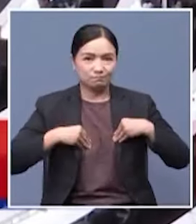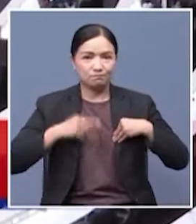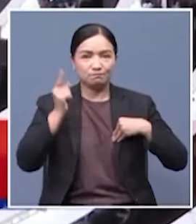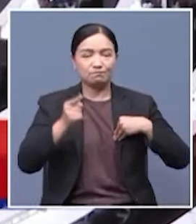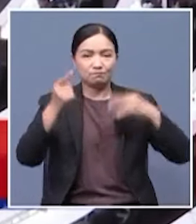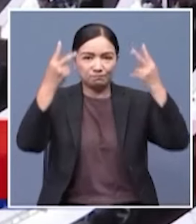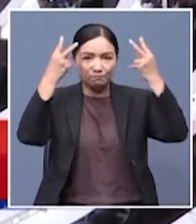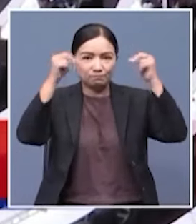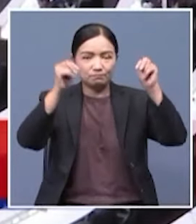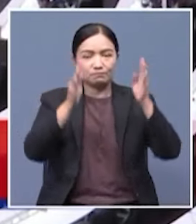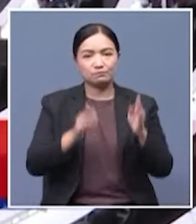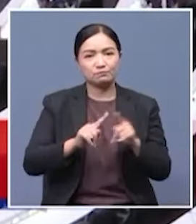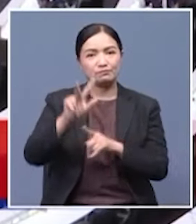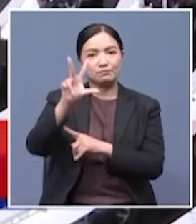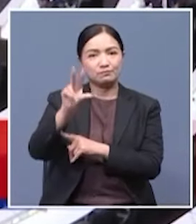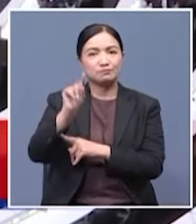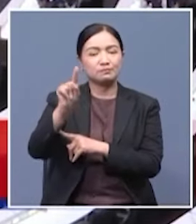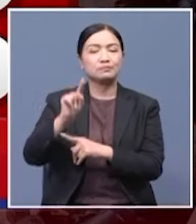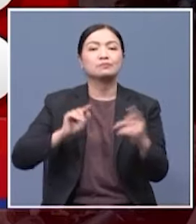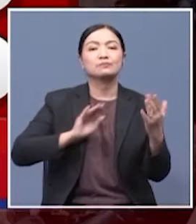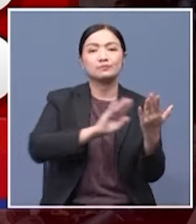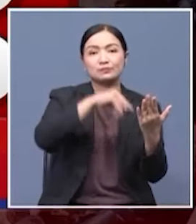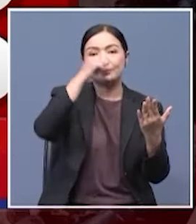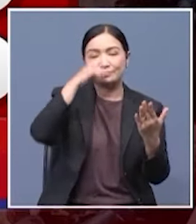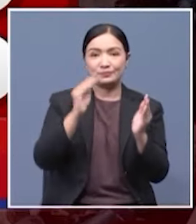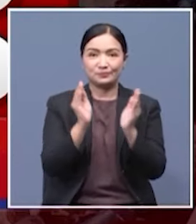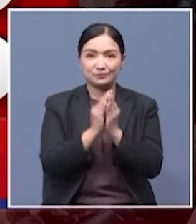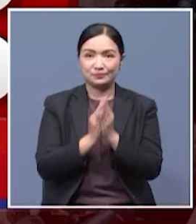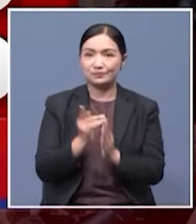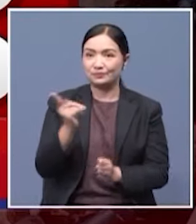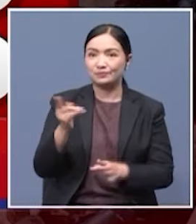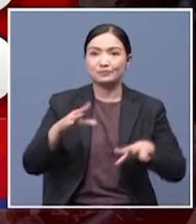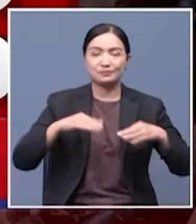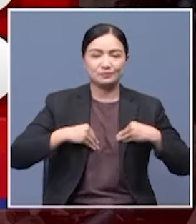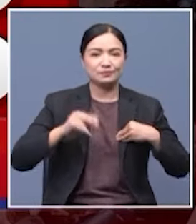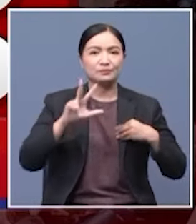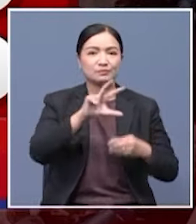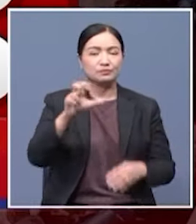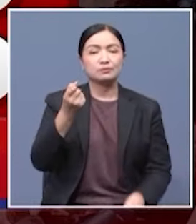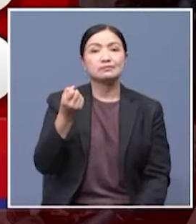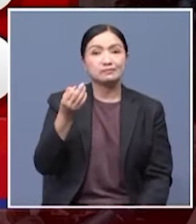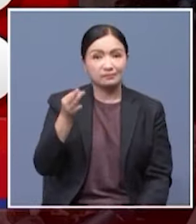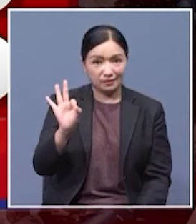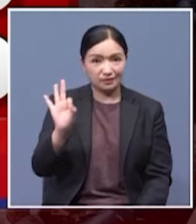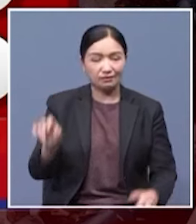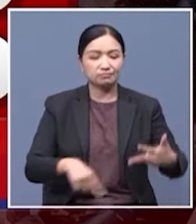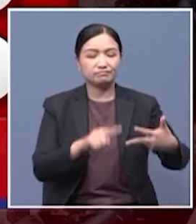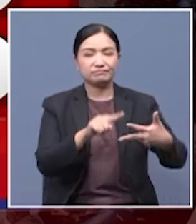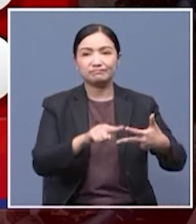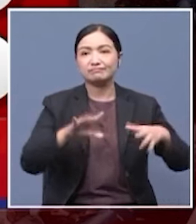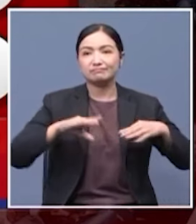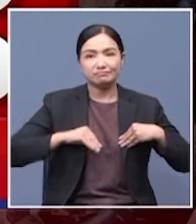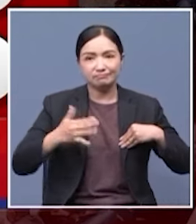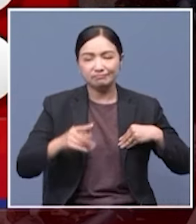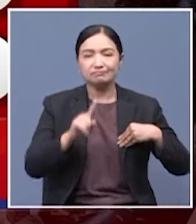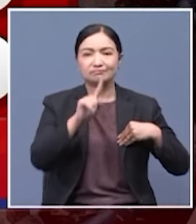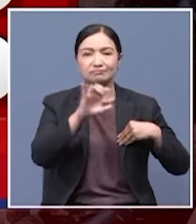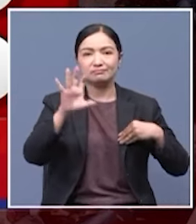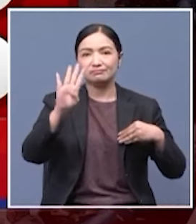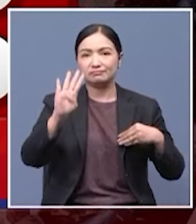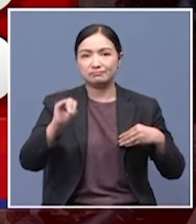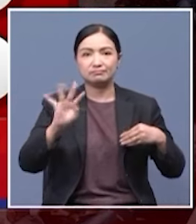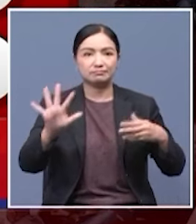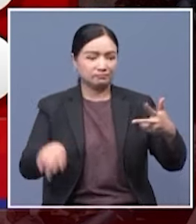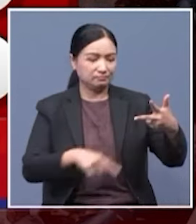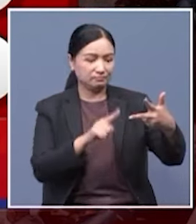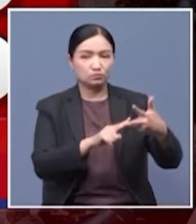นายกรัฐมนตรีคนที่ 31ของประเทศด้วยคะแนนเสียงเห็นชอบ 319เสียงไม่เห็นชอบ 145